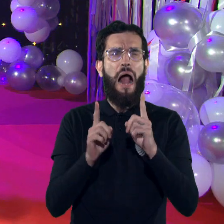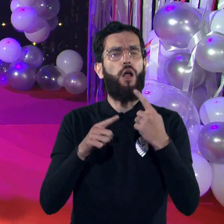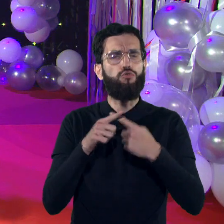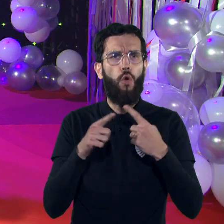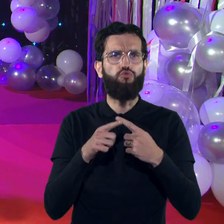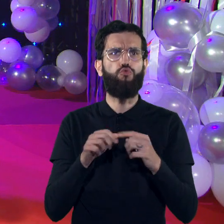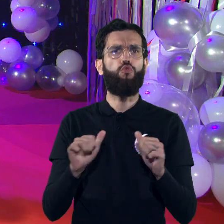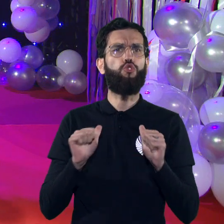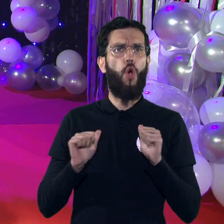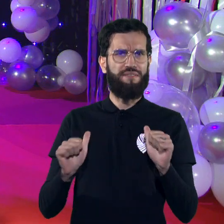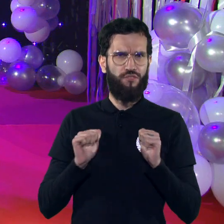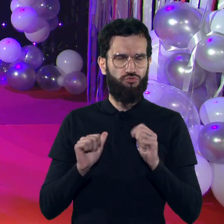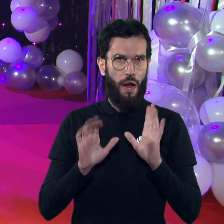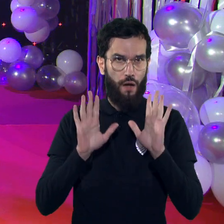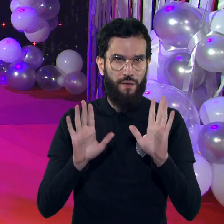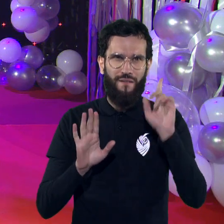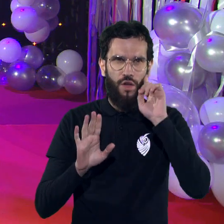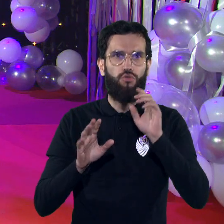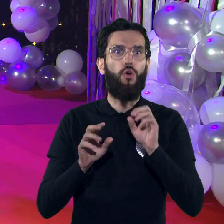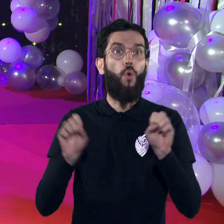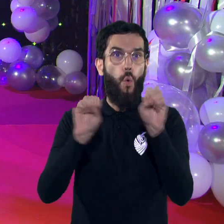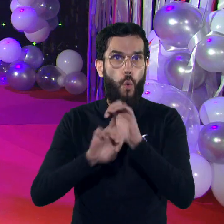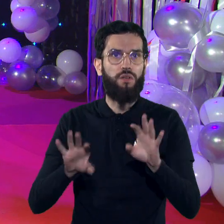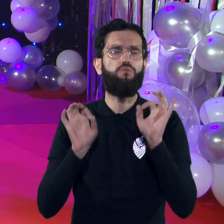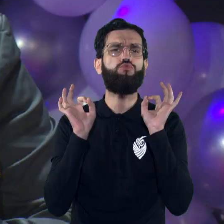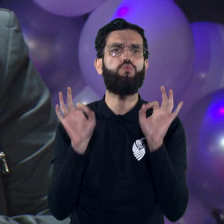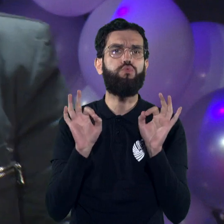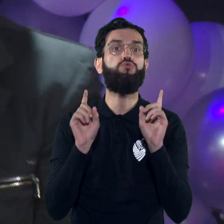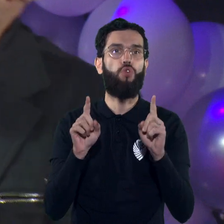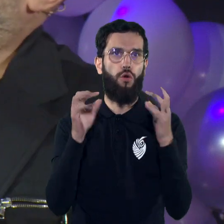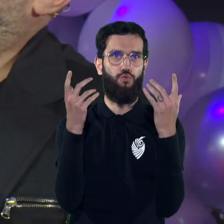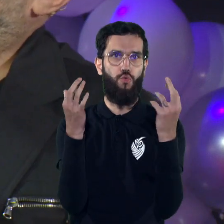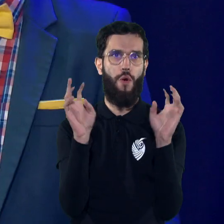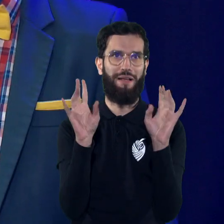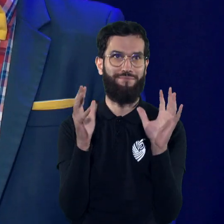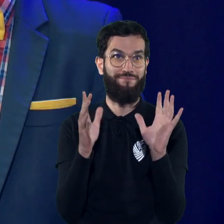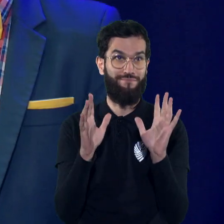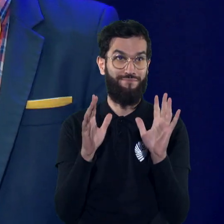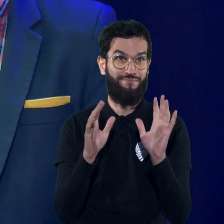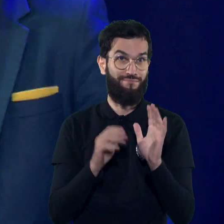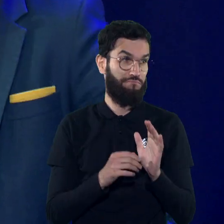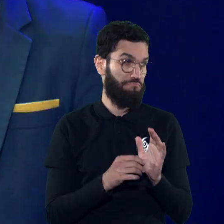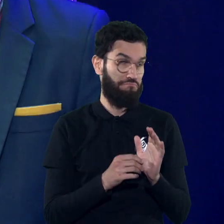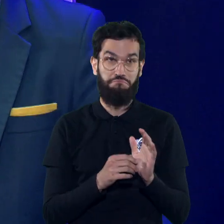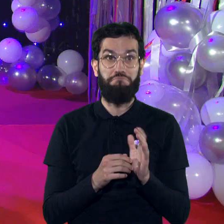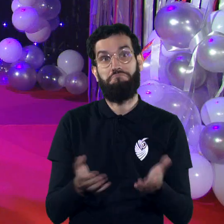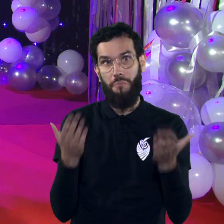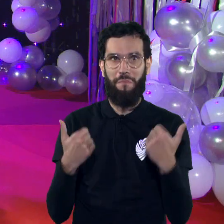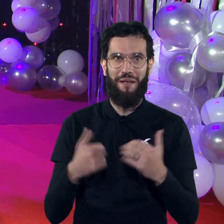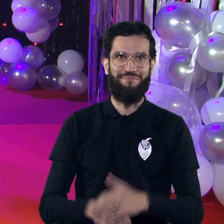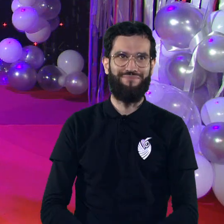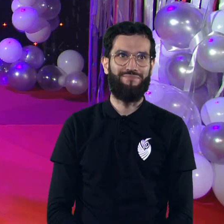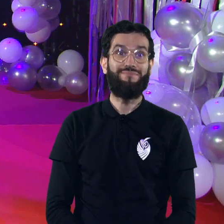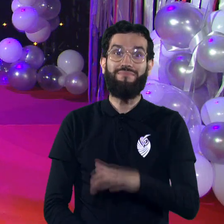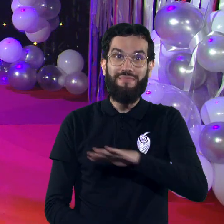trošku rozcvičiť. Jasné, jasné. Kúzelníci hlavne musia mať šikovné ruky, to všetci viete. Dúfam, že všetci. No, poďme na to. Ideme na